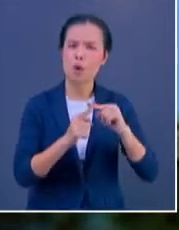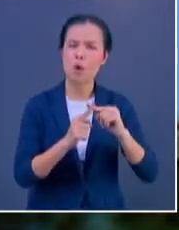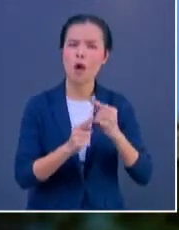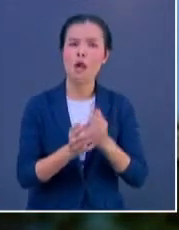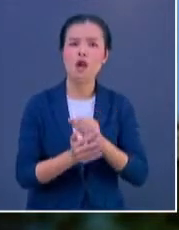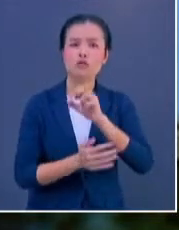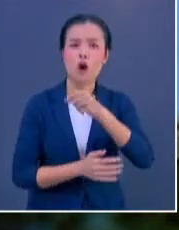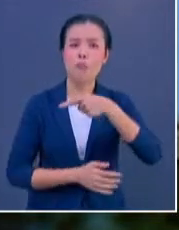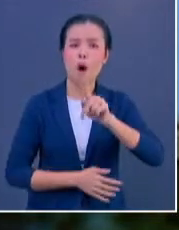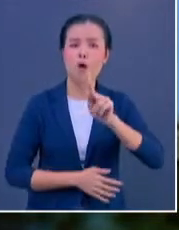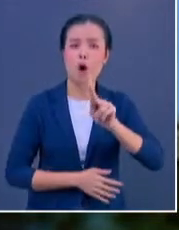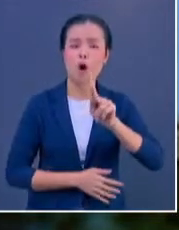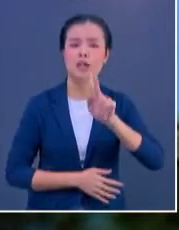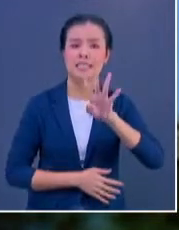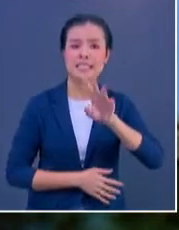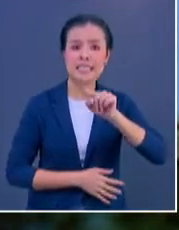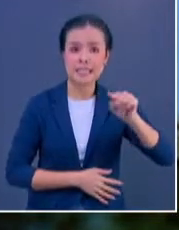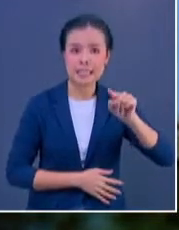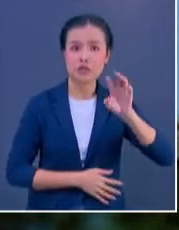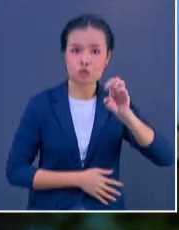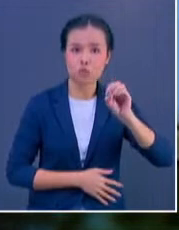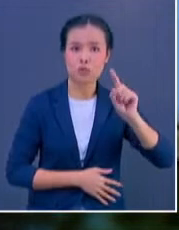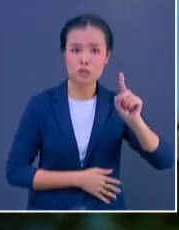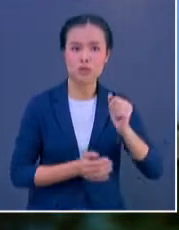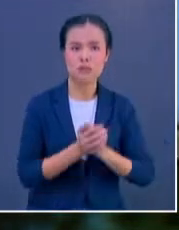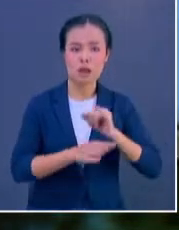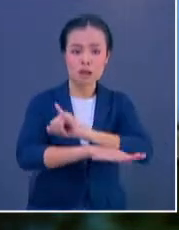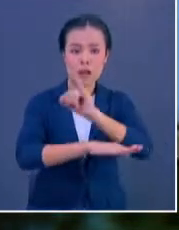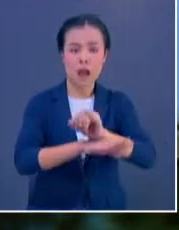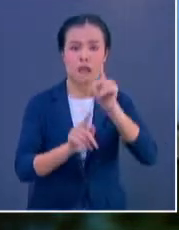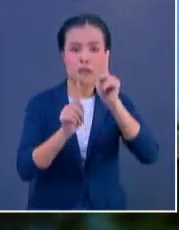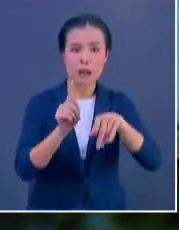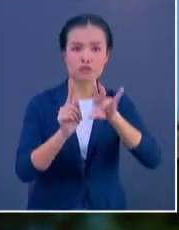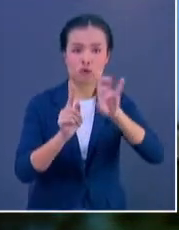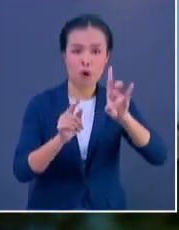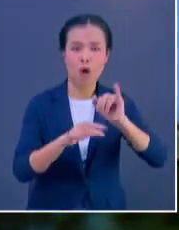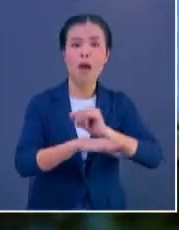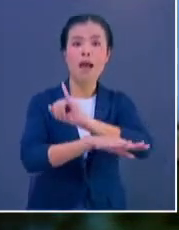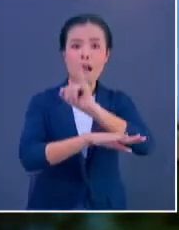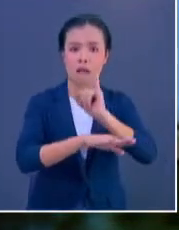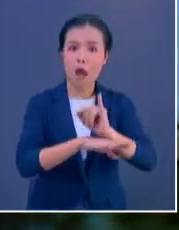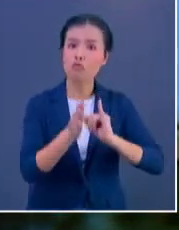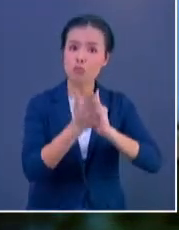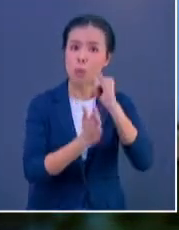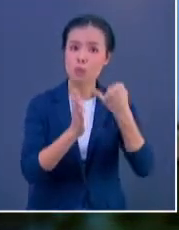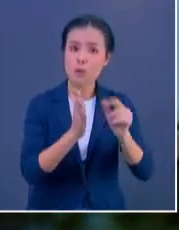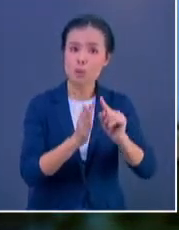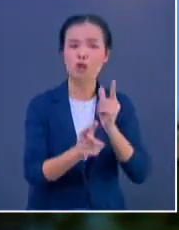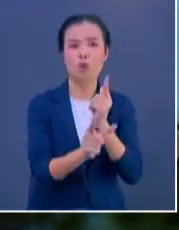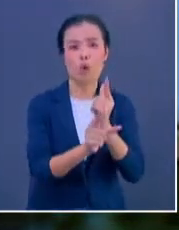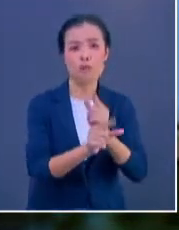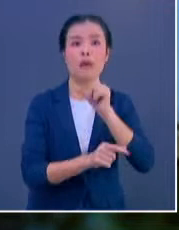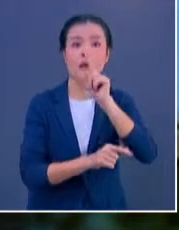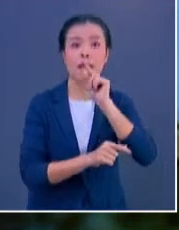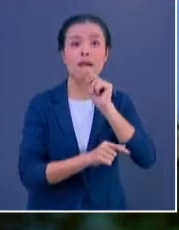ก. 4/01แล้วมันมีปริมาณพื้นที่มหาศาลถึง 1,700 ไร่แบบนี้เป็นสิ่งที่ถูกต้องไหมที่เธอเอาไปทำฟาร์มไก่ต